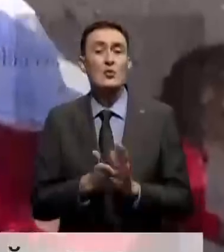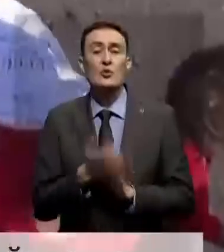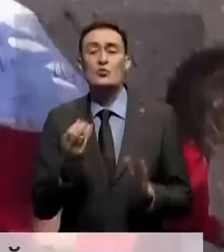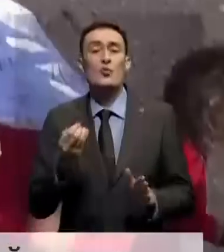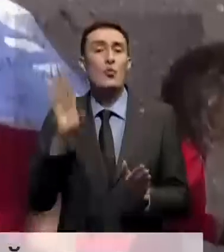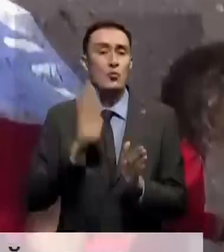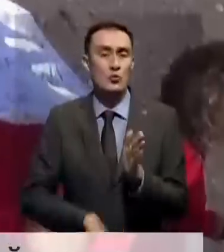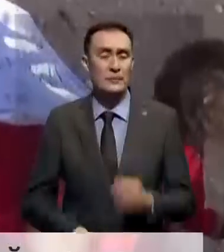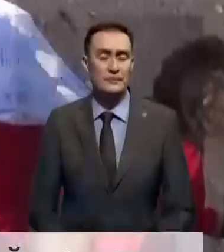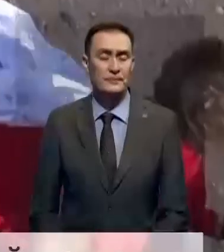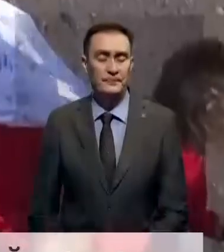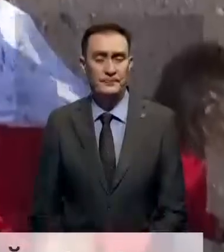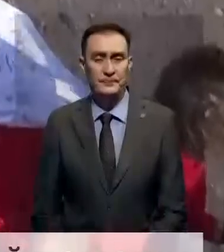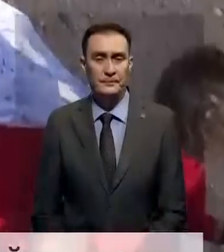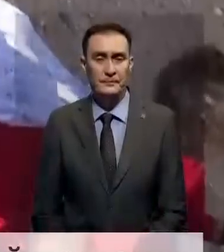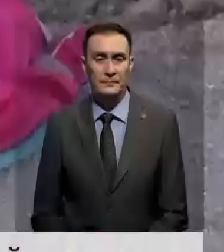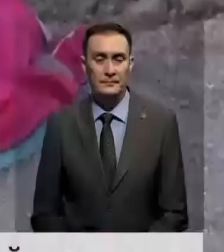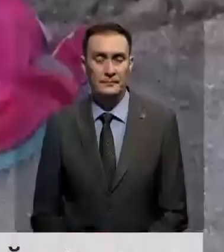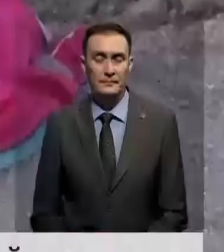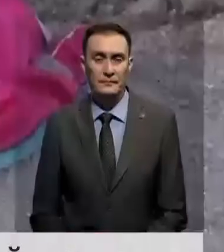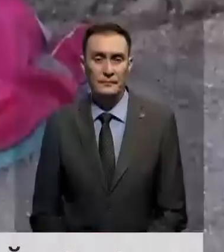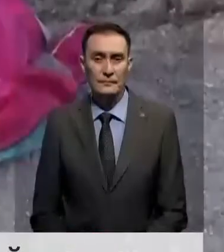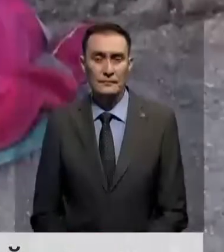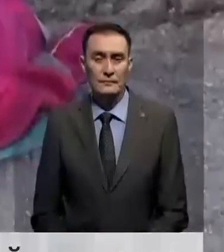только ухудшилась.